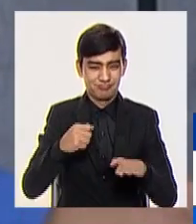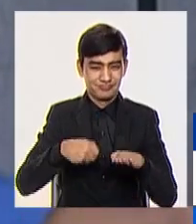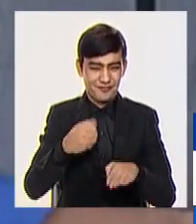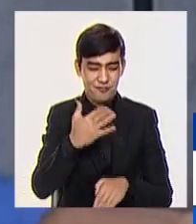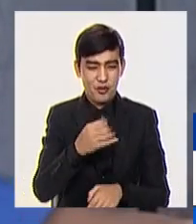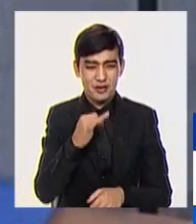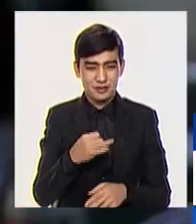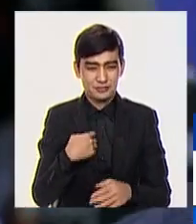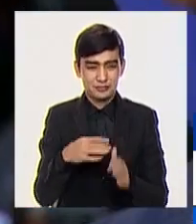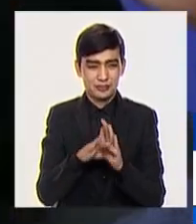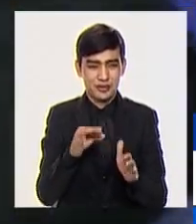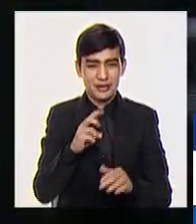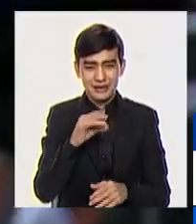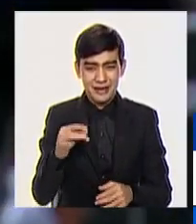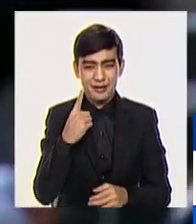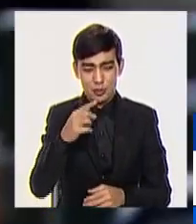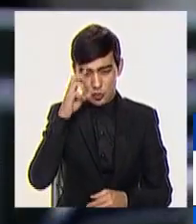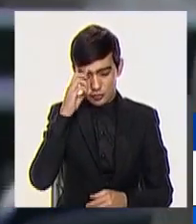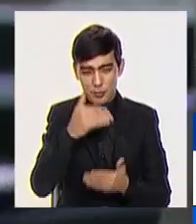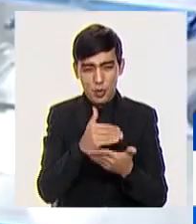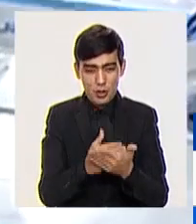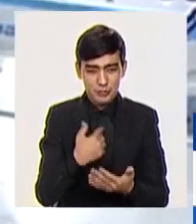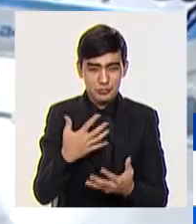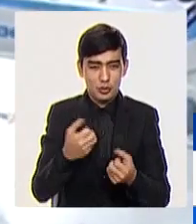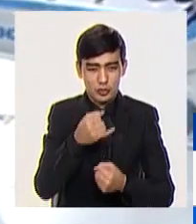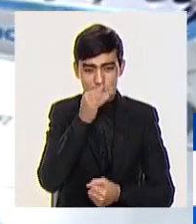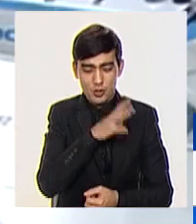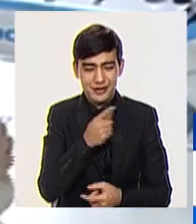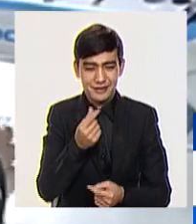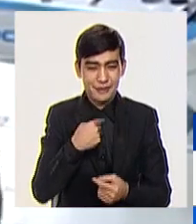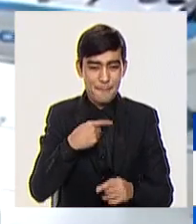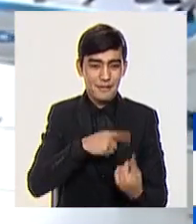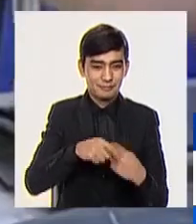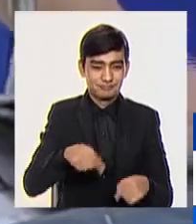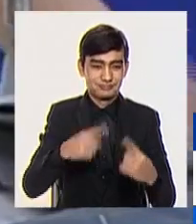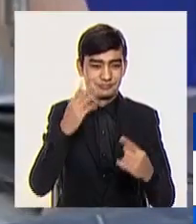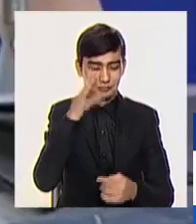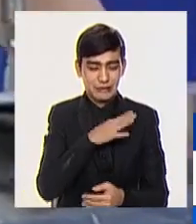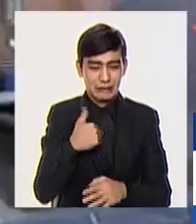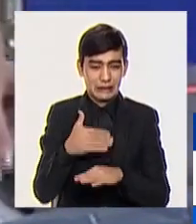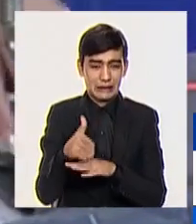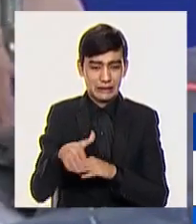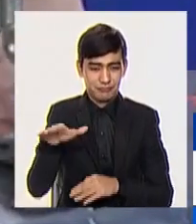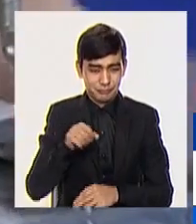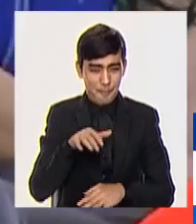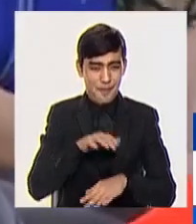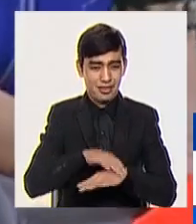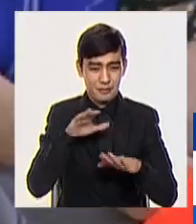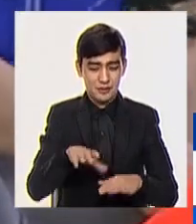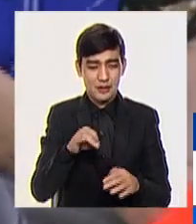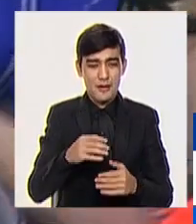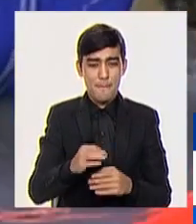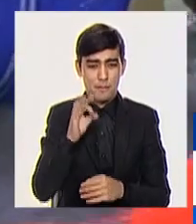он не прошел ни по одной госпрограмме и не смог получить деньги на развитие бизнеса. Пришлось взять кредит в банке под высокий